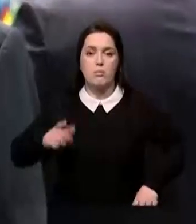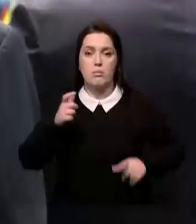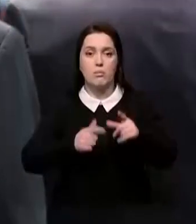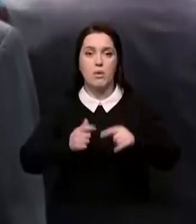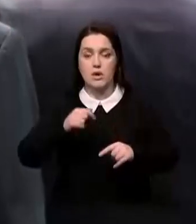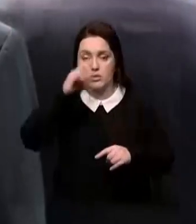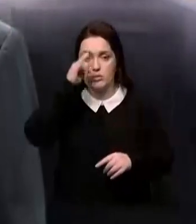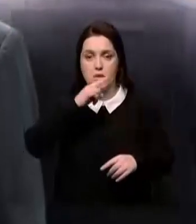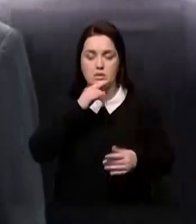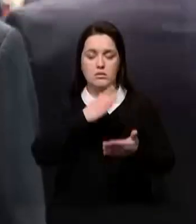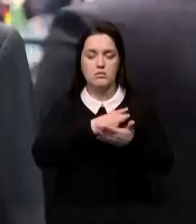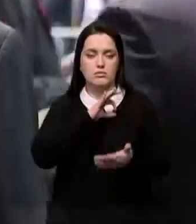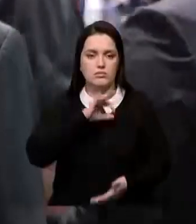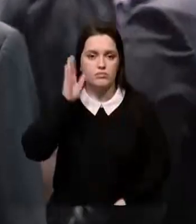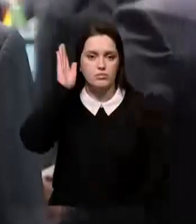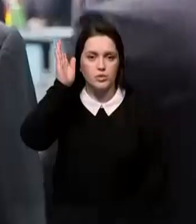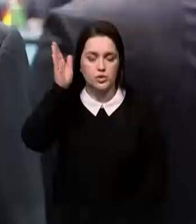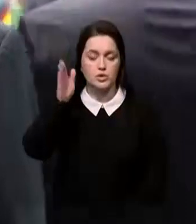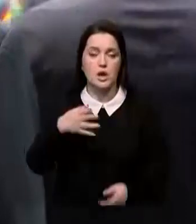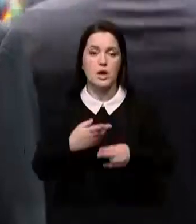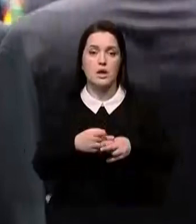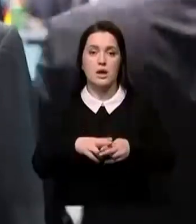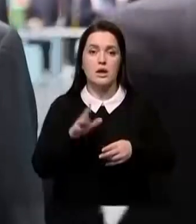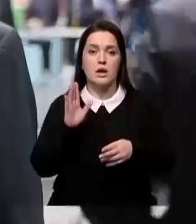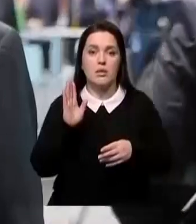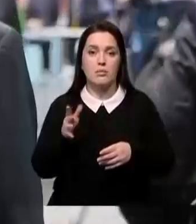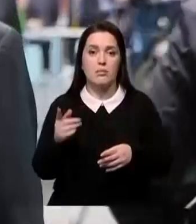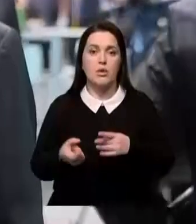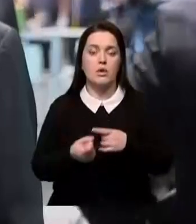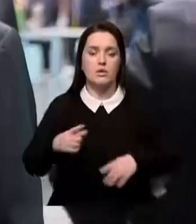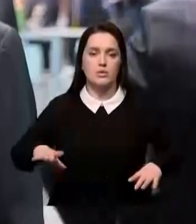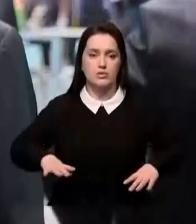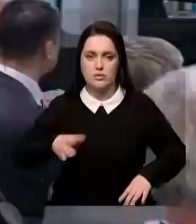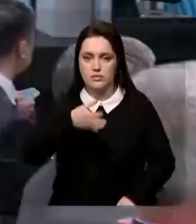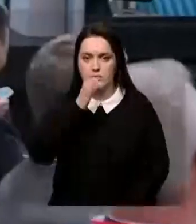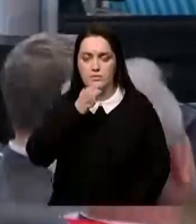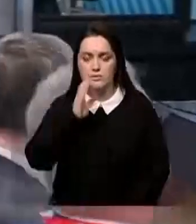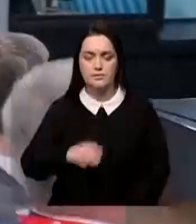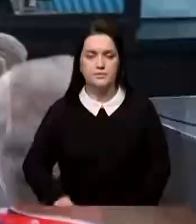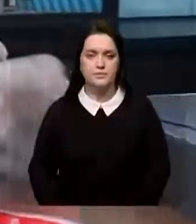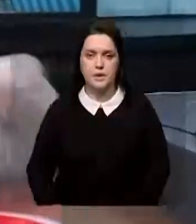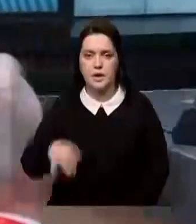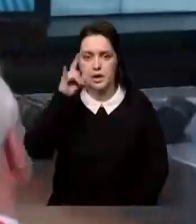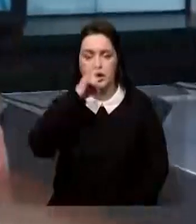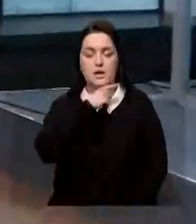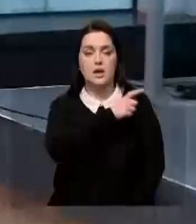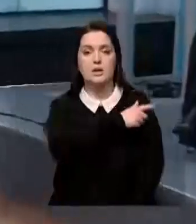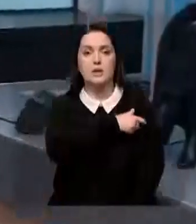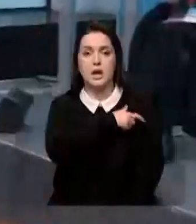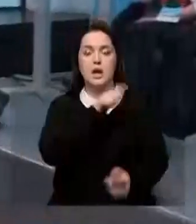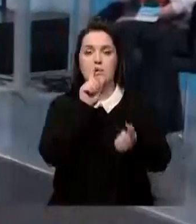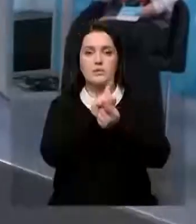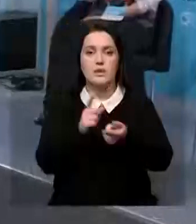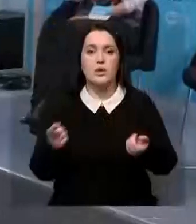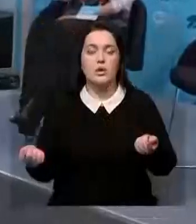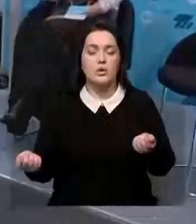что у Казахстана большие перспективы в этой сфере, которая является страной происхождения этого напитка. Казахстанская делегация также встретилась с